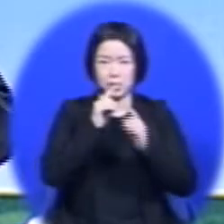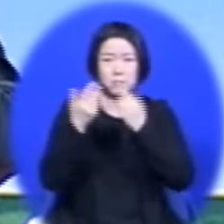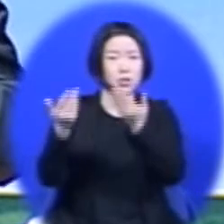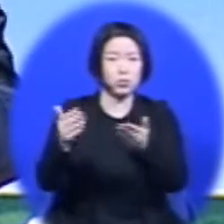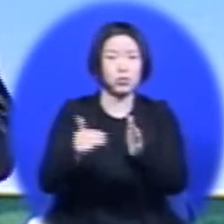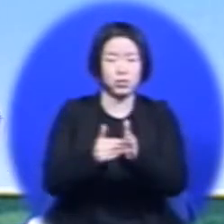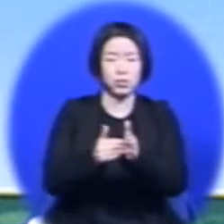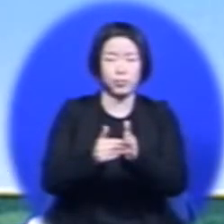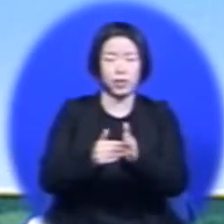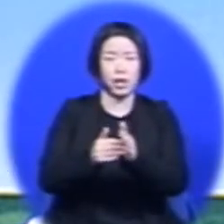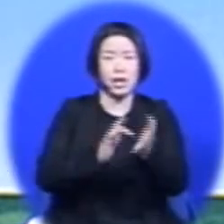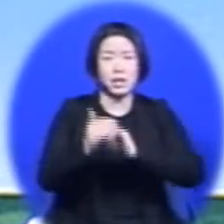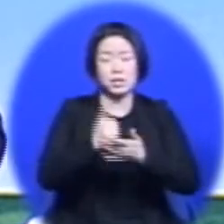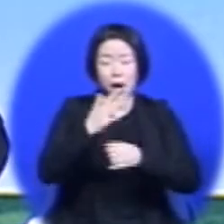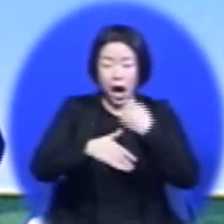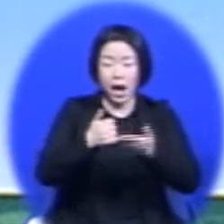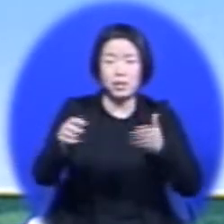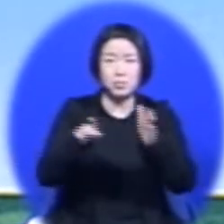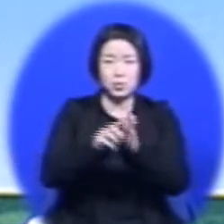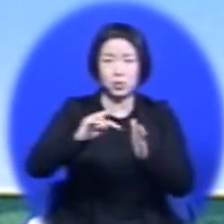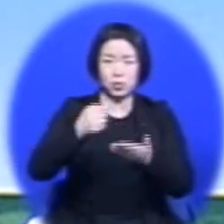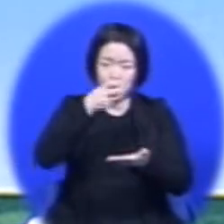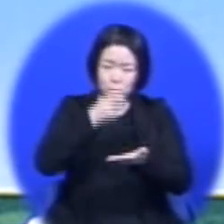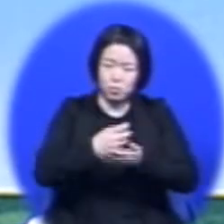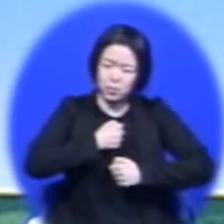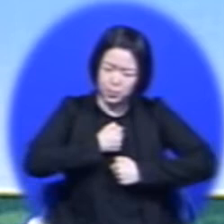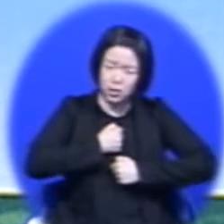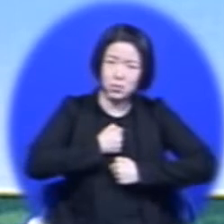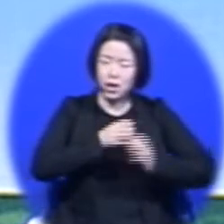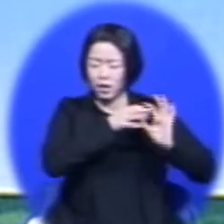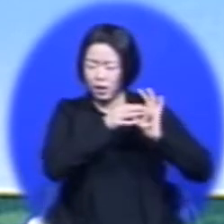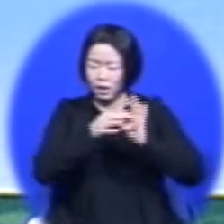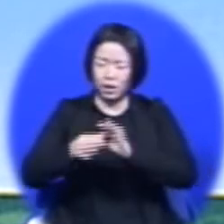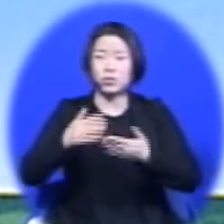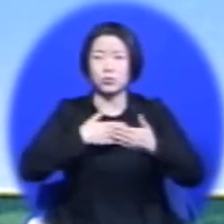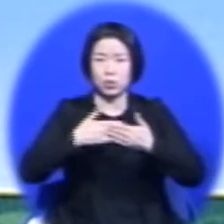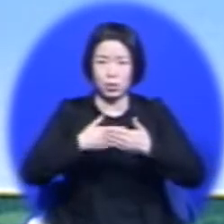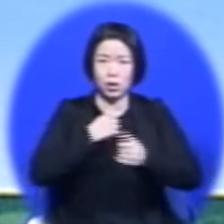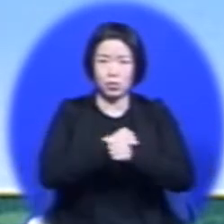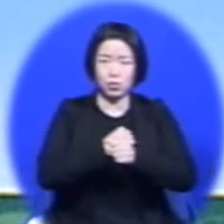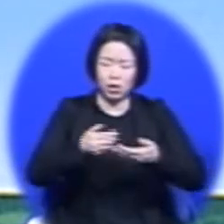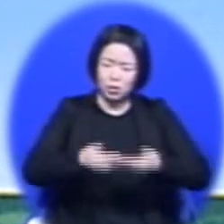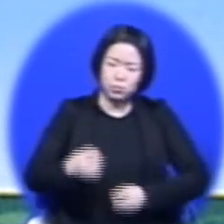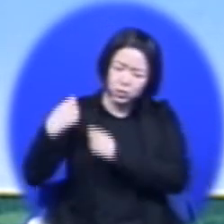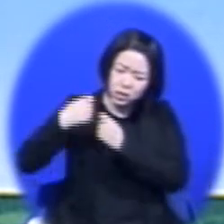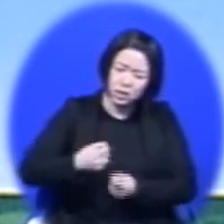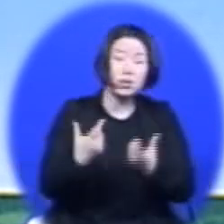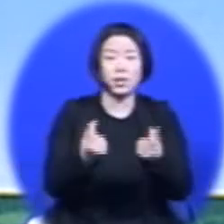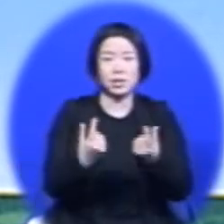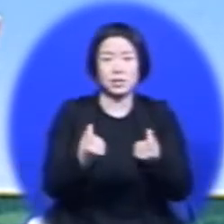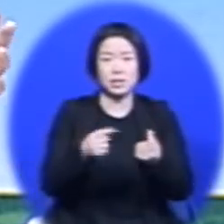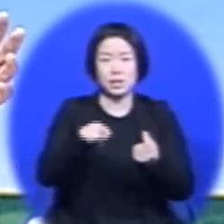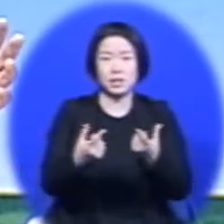이렇게 하나님을 믿어도 율법을 지키면서 끊임없이 두려워하고 그리고 무거운 짐을 진 것 같이